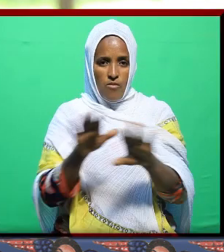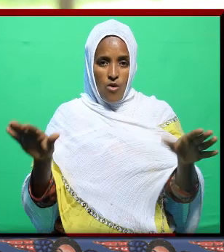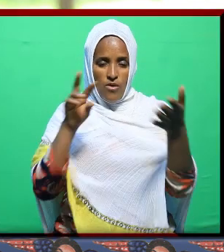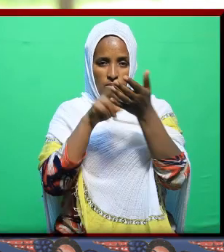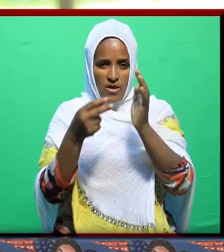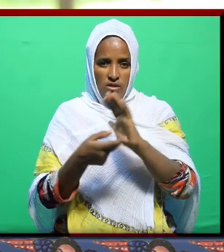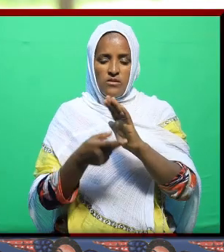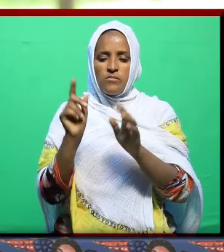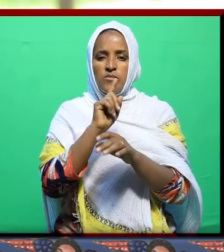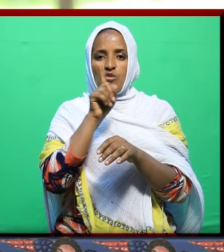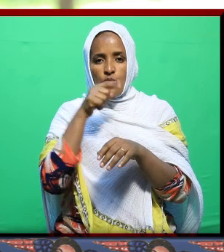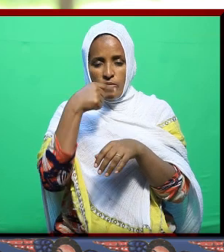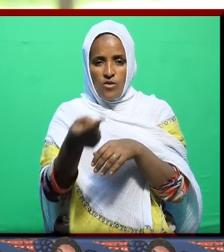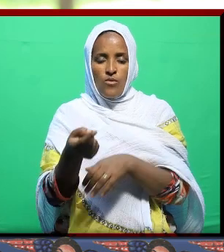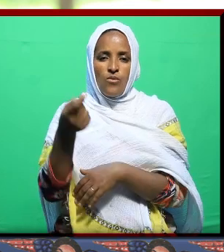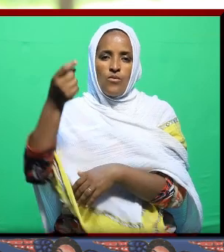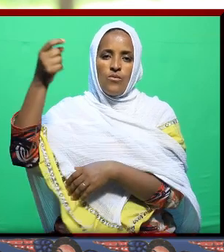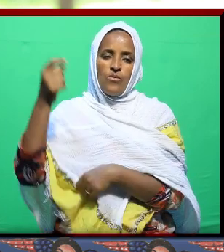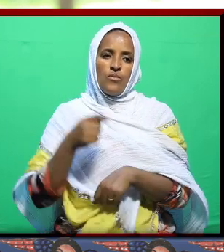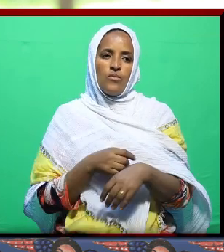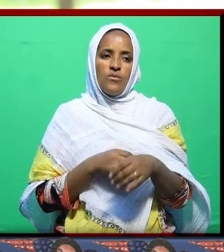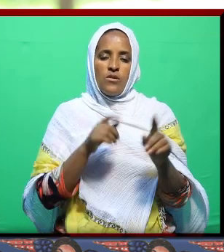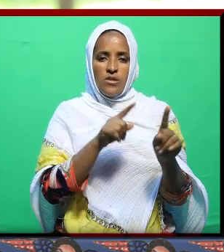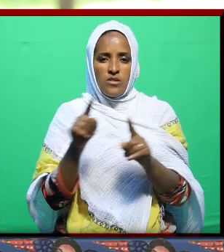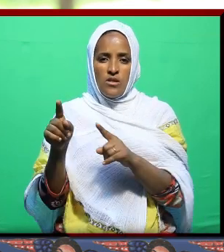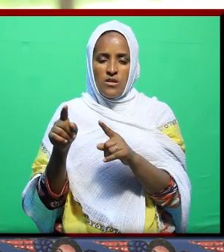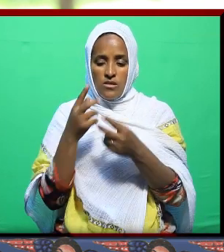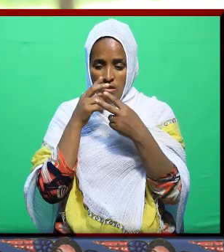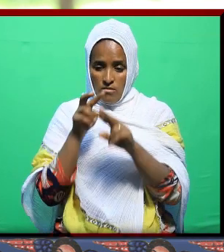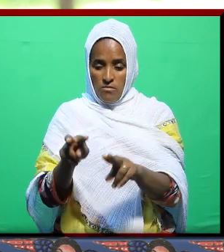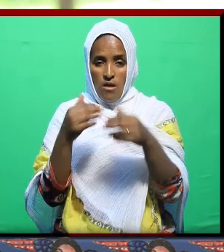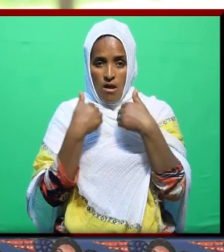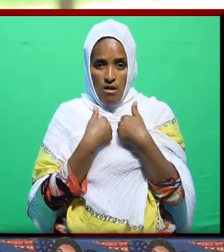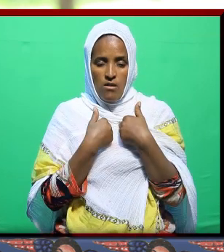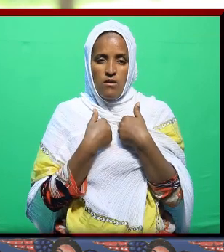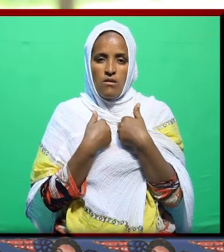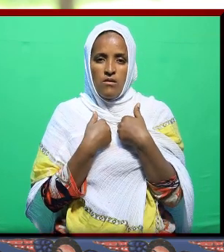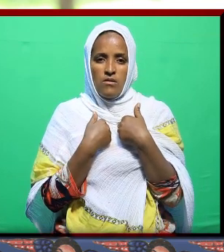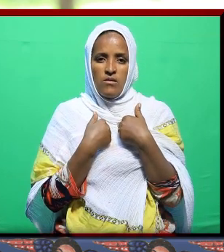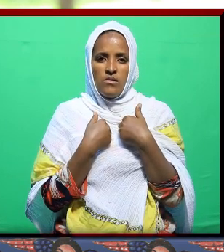ጽማዌ ምንድነው የሚለው? ያው እንደ ተመለከተ ነው